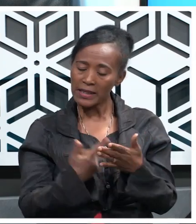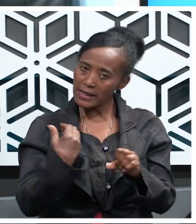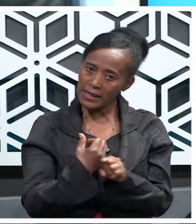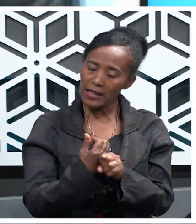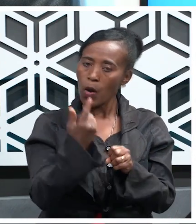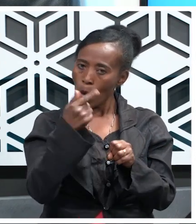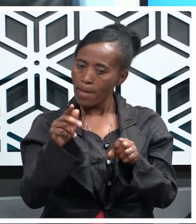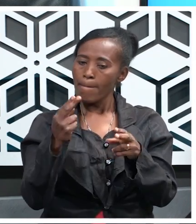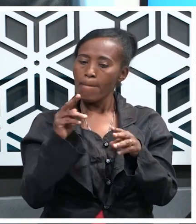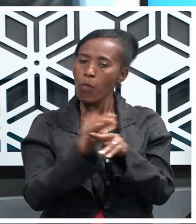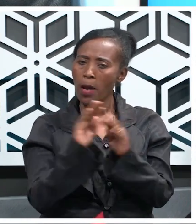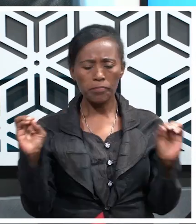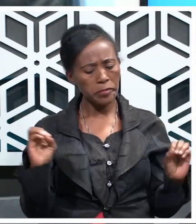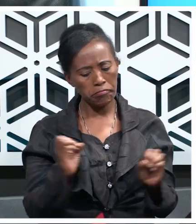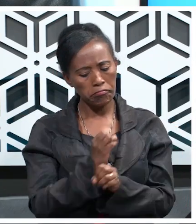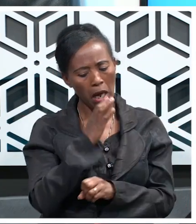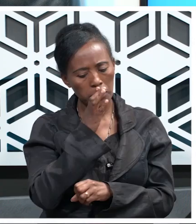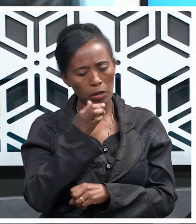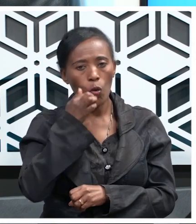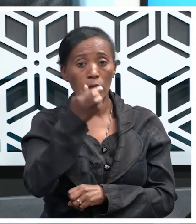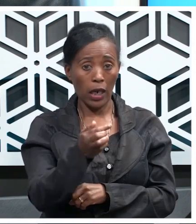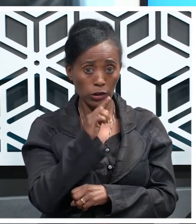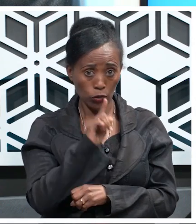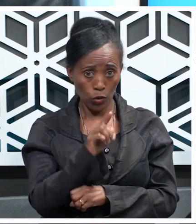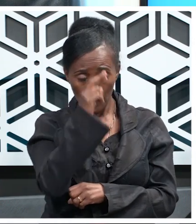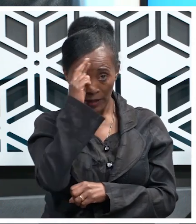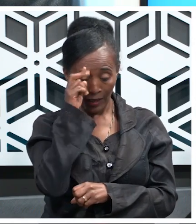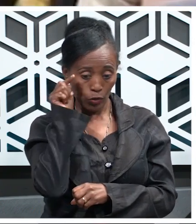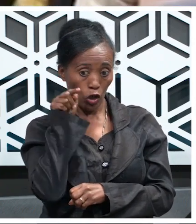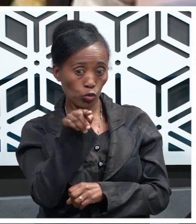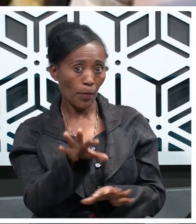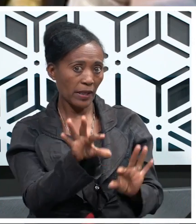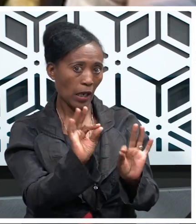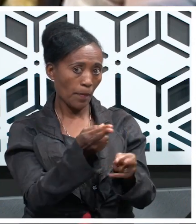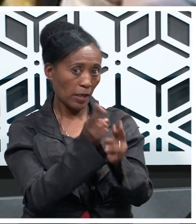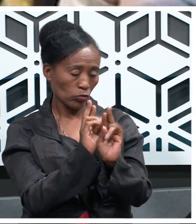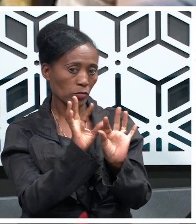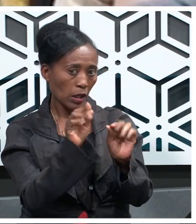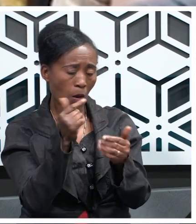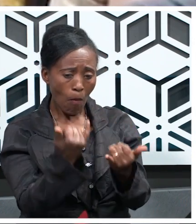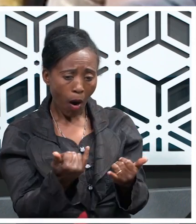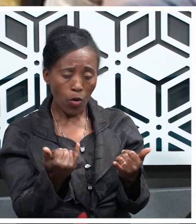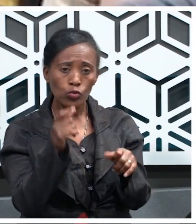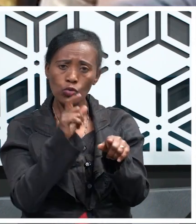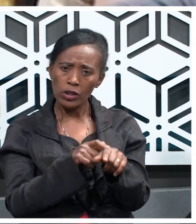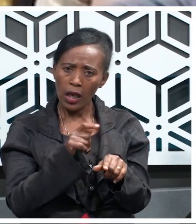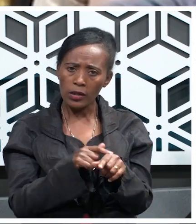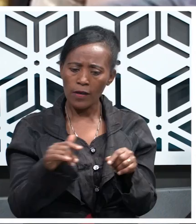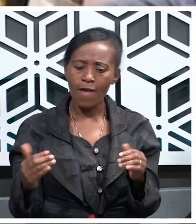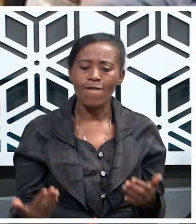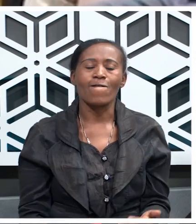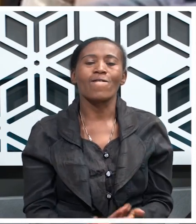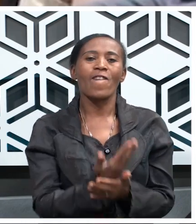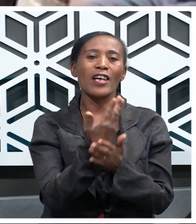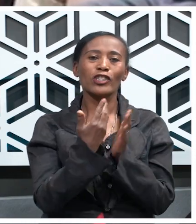ግን በዚህ ስራ ወይም በዚህ ሙያ ምንም አልሰራውበትም ትላለች። ምላሹን ከሷው የምናገኝ ይሆናል። በአሁን ሰዓት ሙሉ